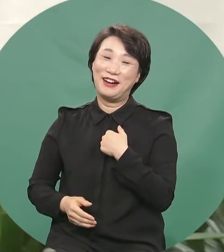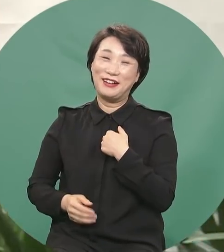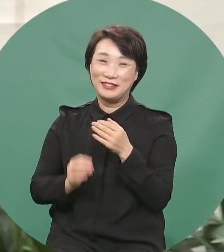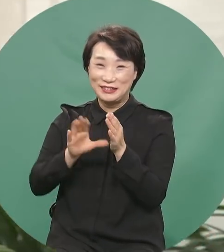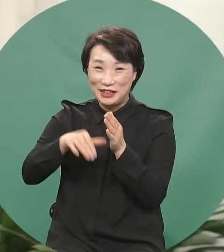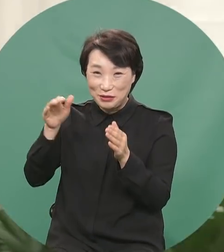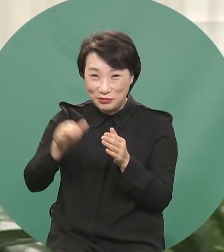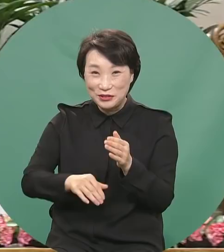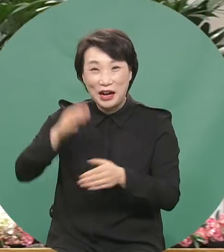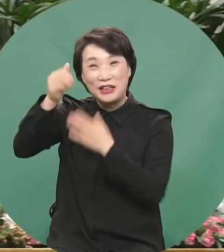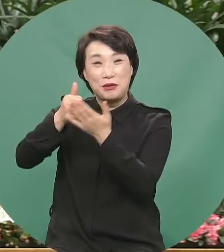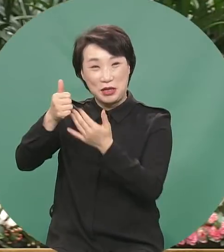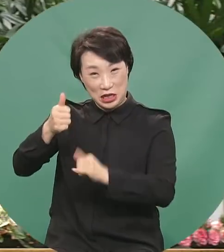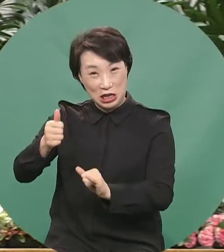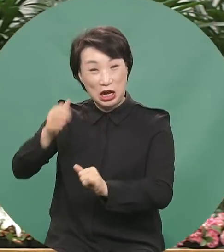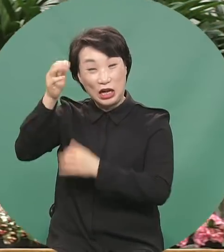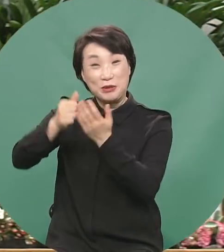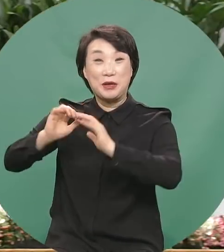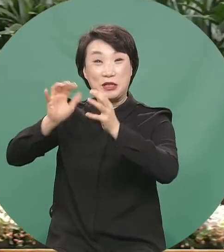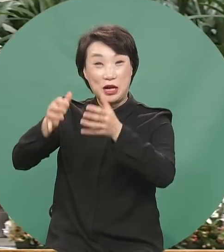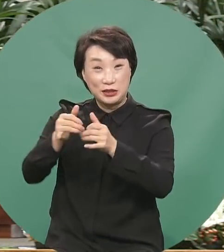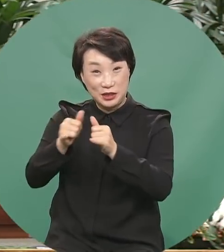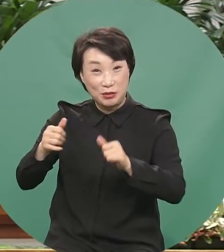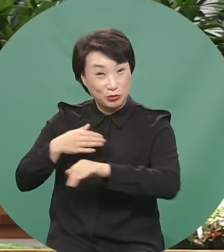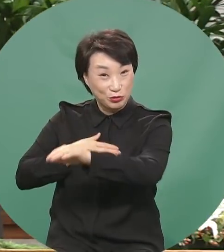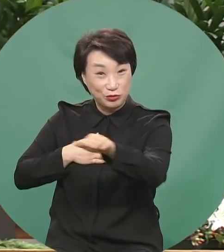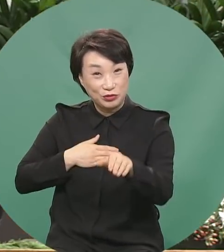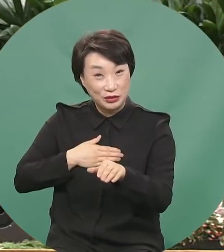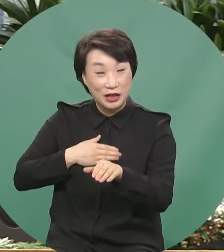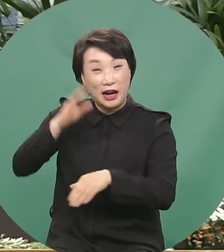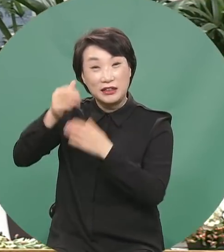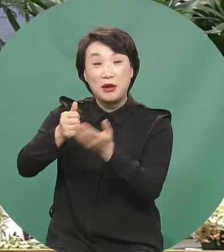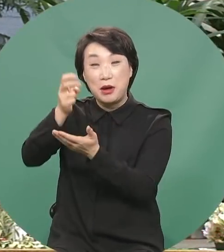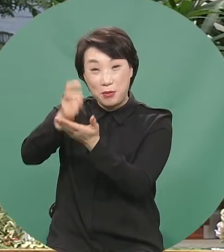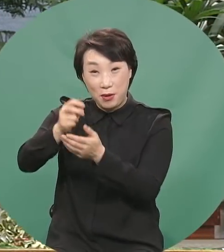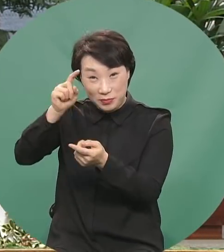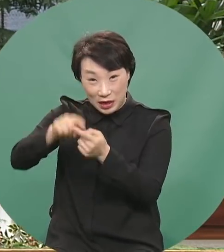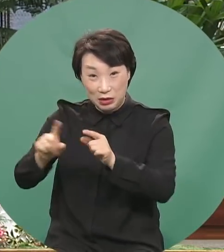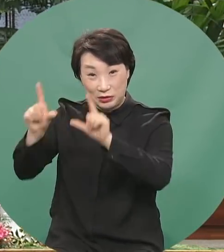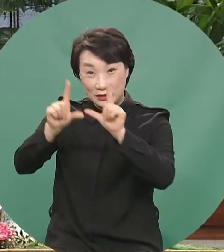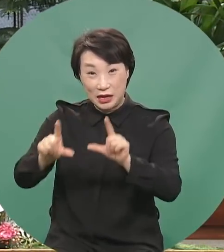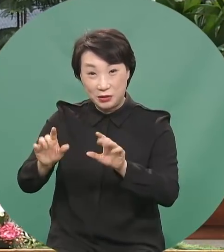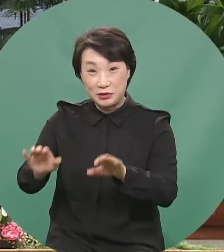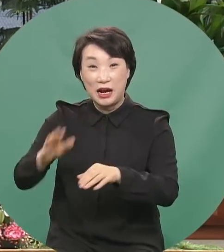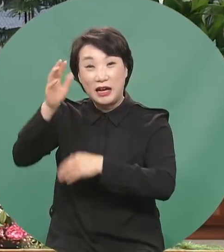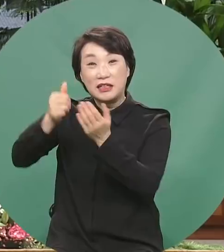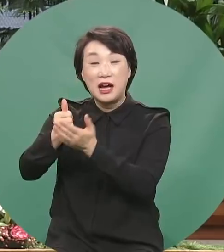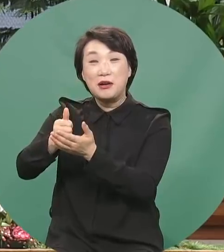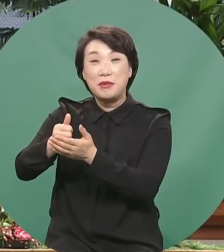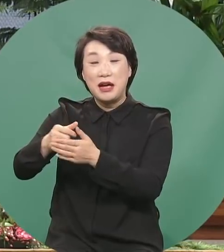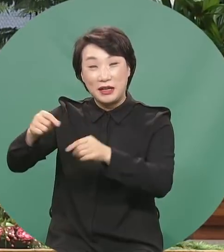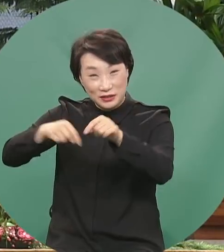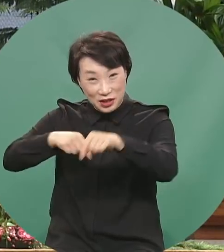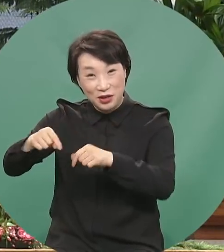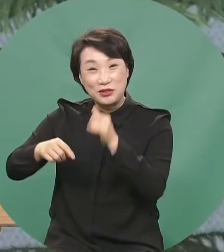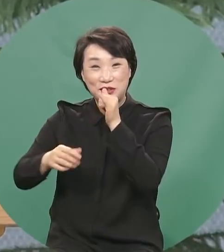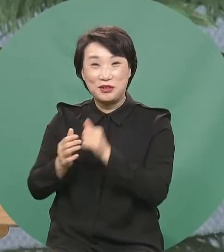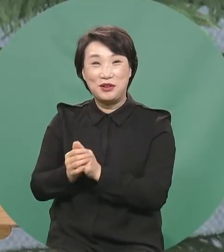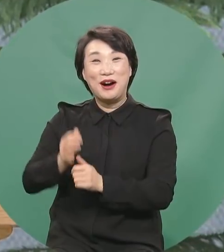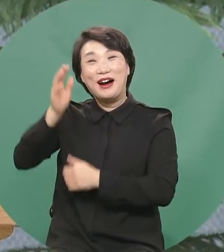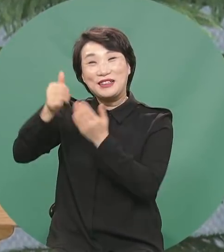그때부터 하나님의 자녀요, 하나님의 백성이요, 하나님의 법대로 살고 하나님의 통치를